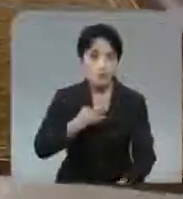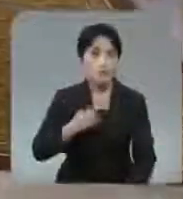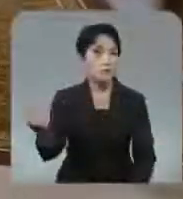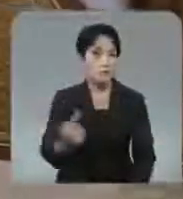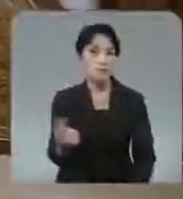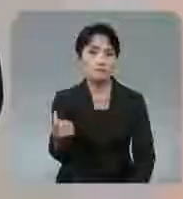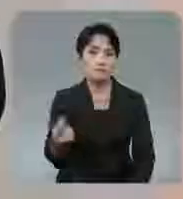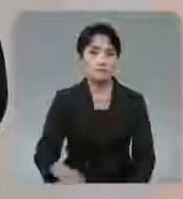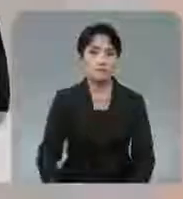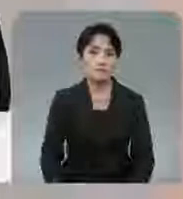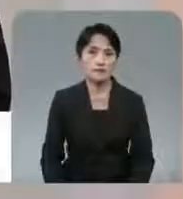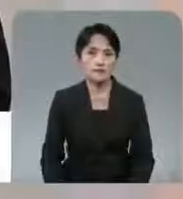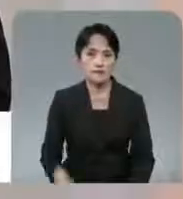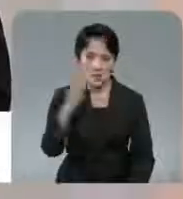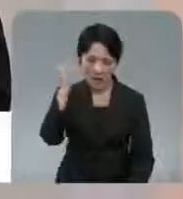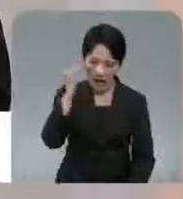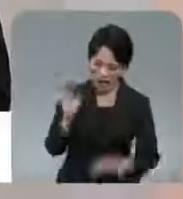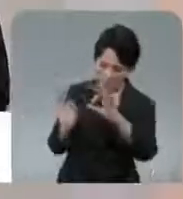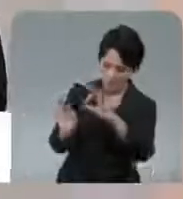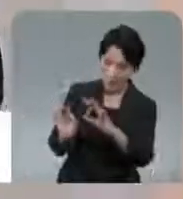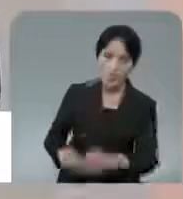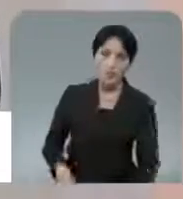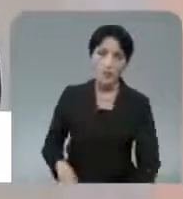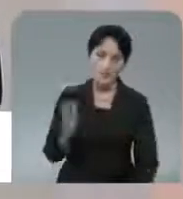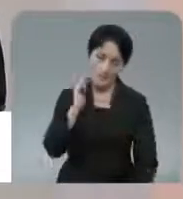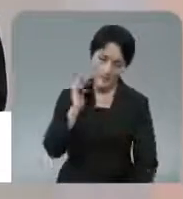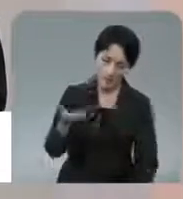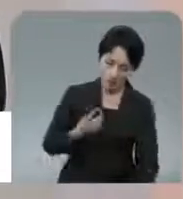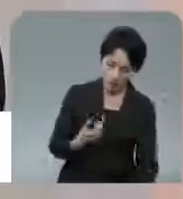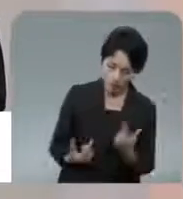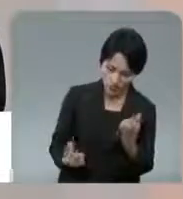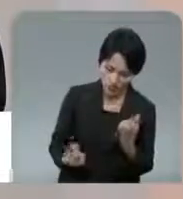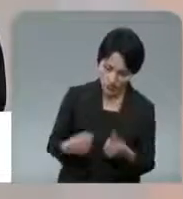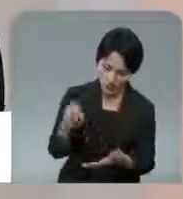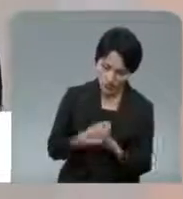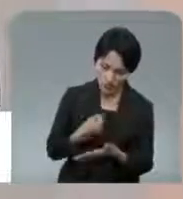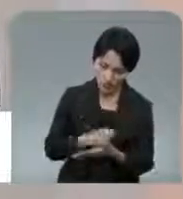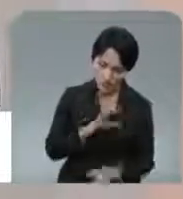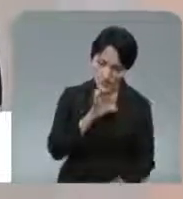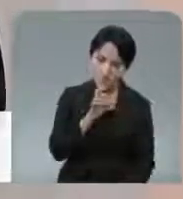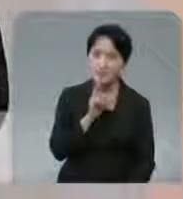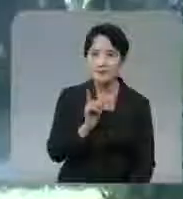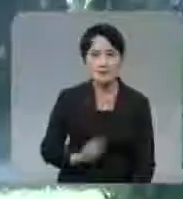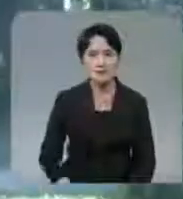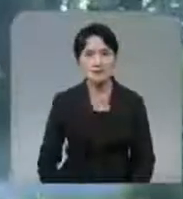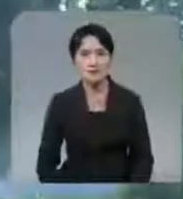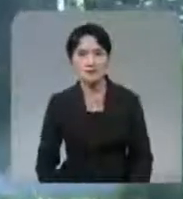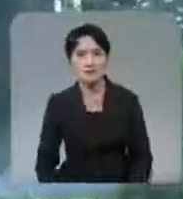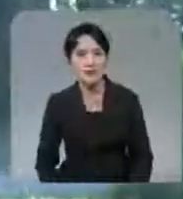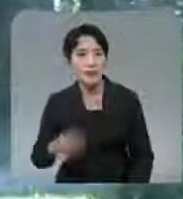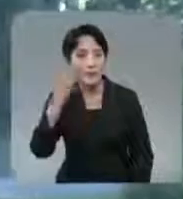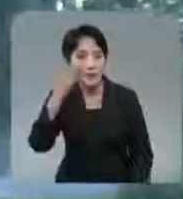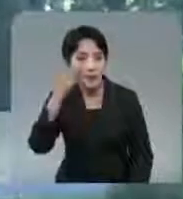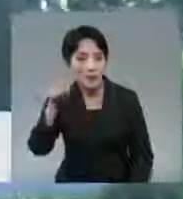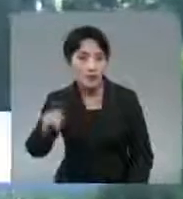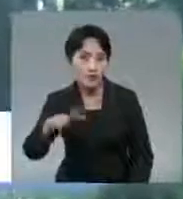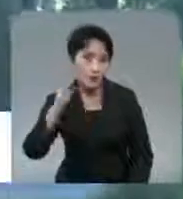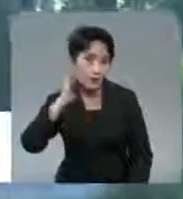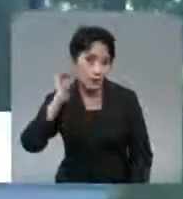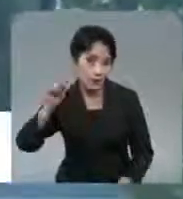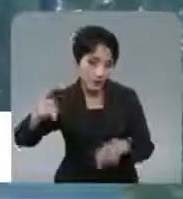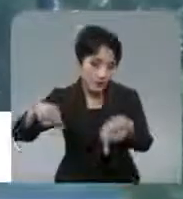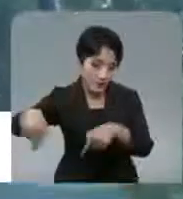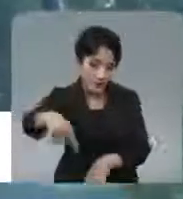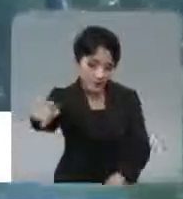проводимые администрацией джо байдена которая подразумевает и дипломатическое взаимодействие и диалог без предварительных условий кто на